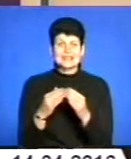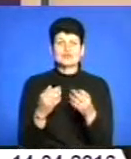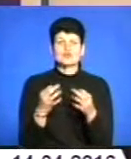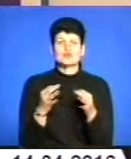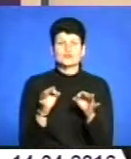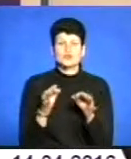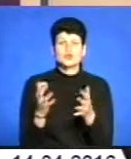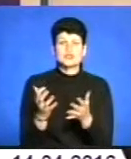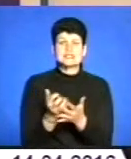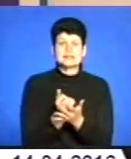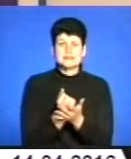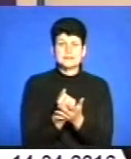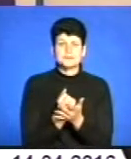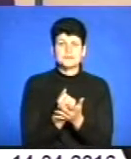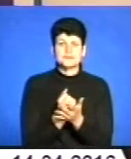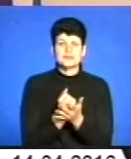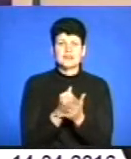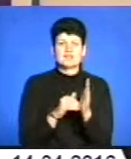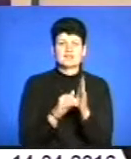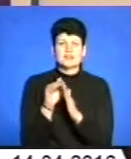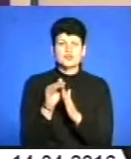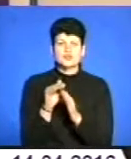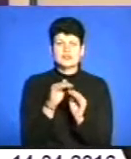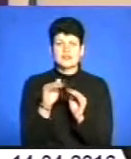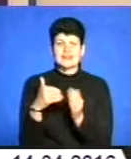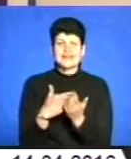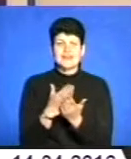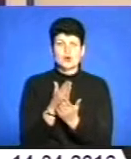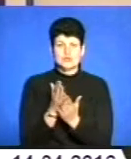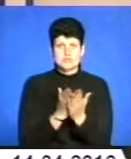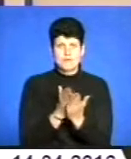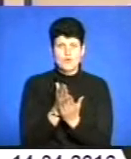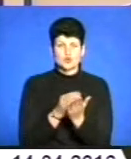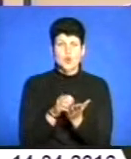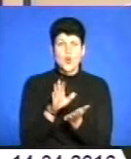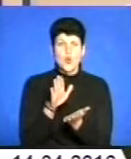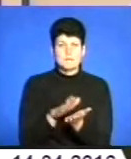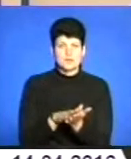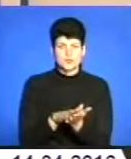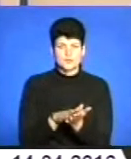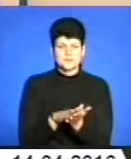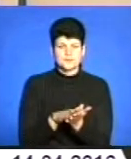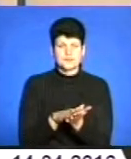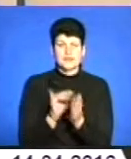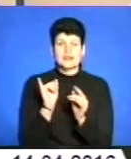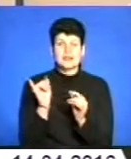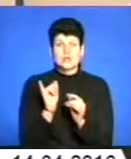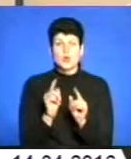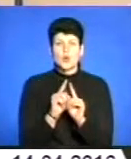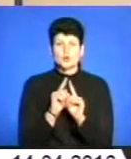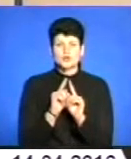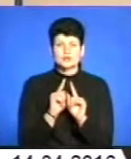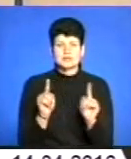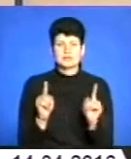дозволить досягти значно вищого рівня якості послуг, обліку і особливо в